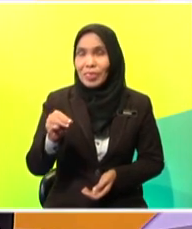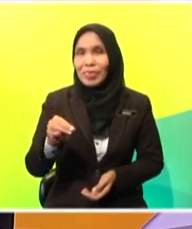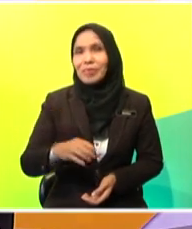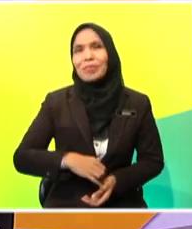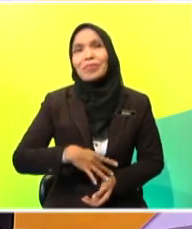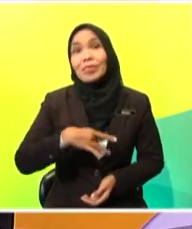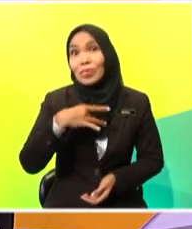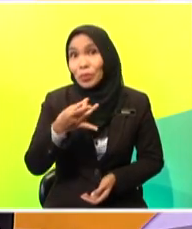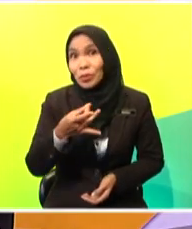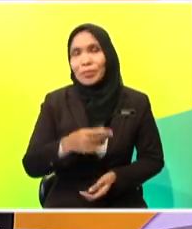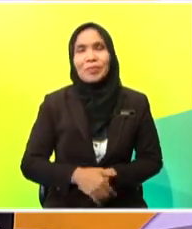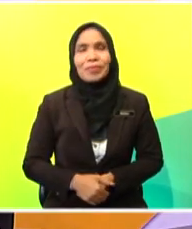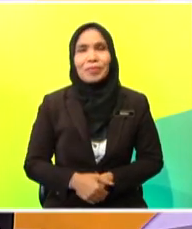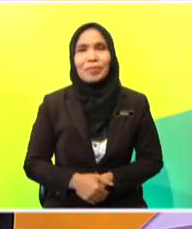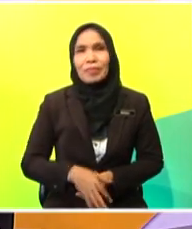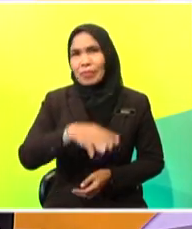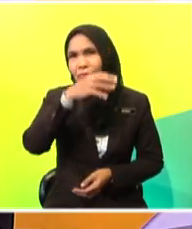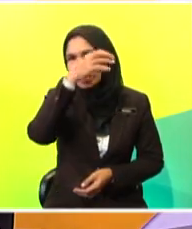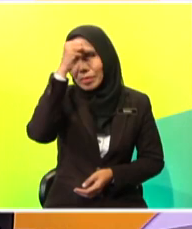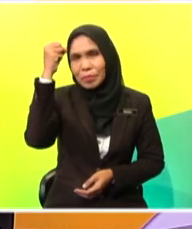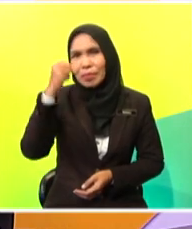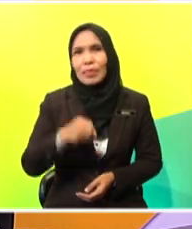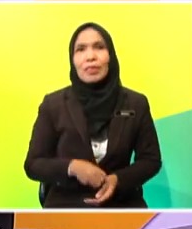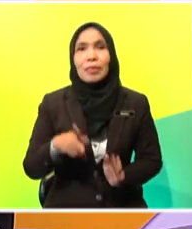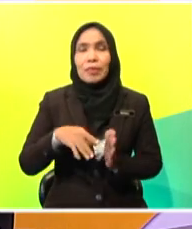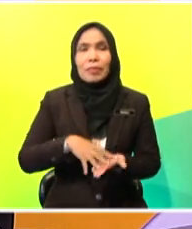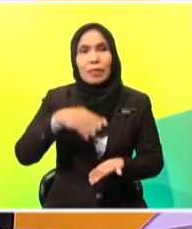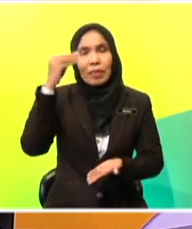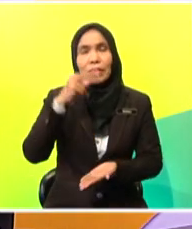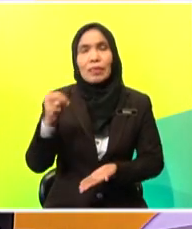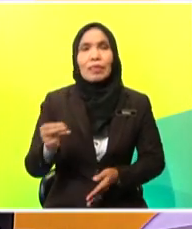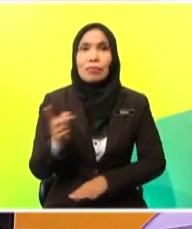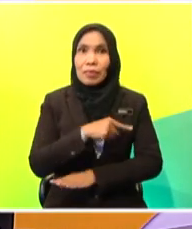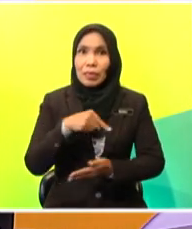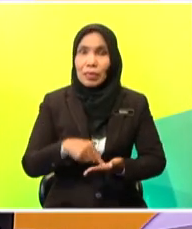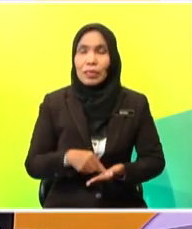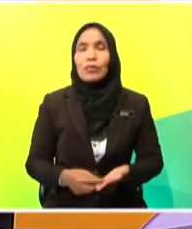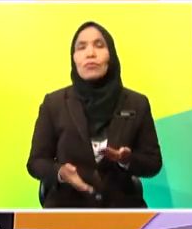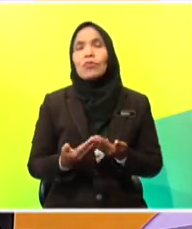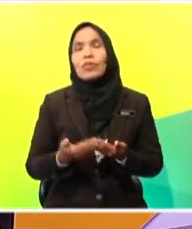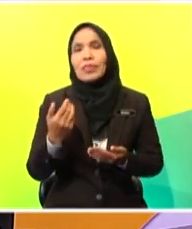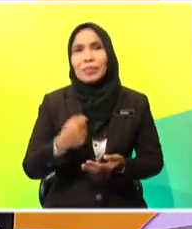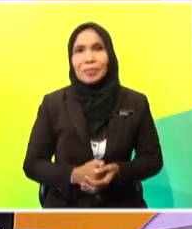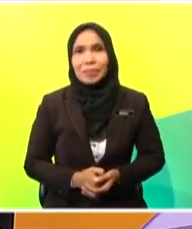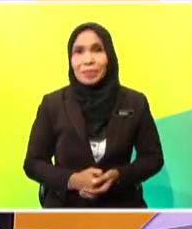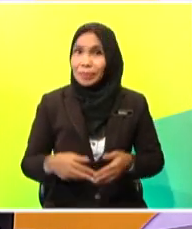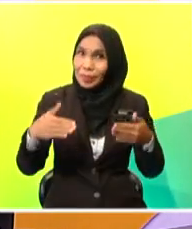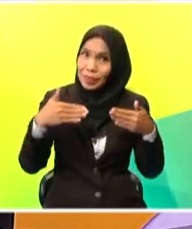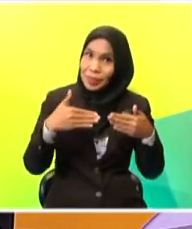hari ini kerana pembelajarannya sangat mudah untuk kita pahamkan sego kita nak sambung pembelajaran kita lagi nanti kita